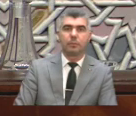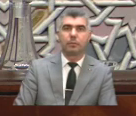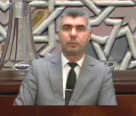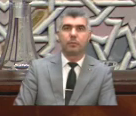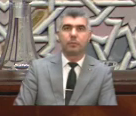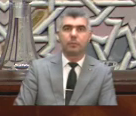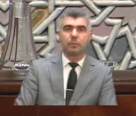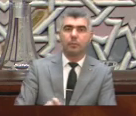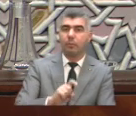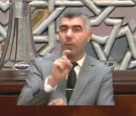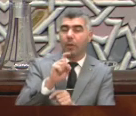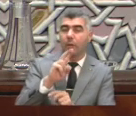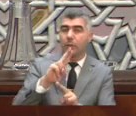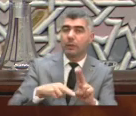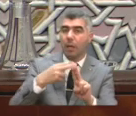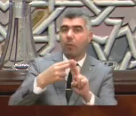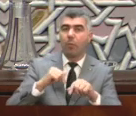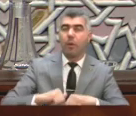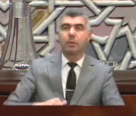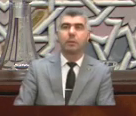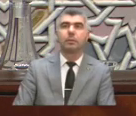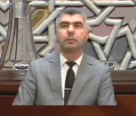شي توقيت للسيد الوزير؟